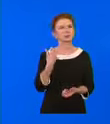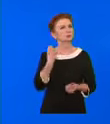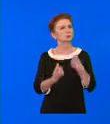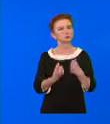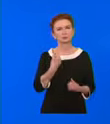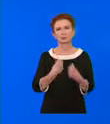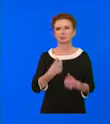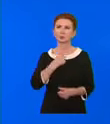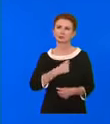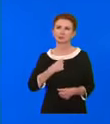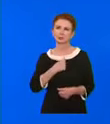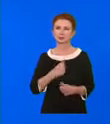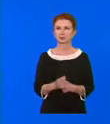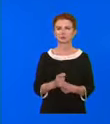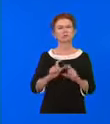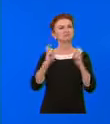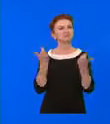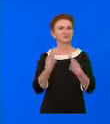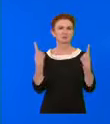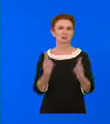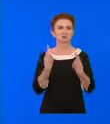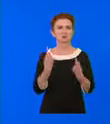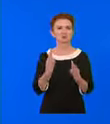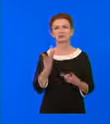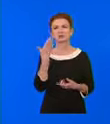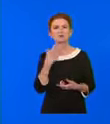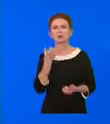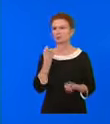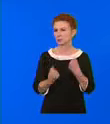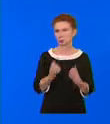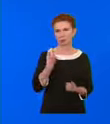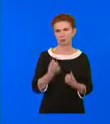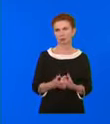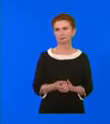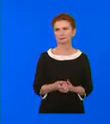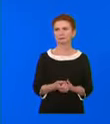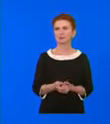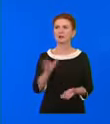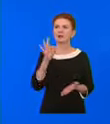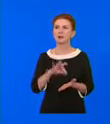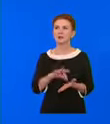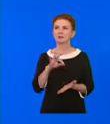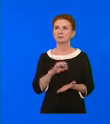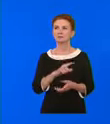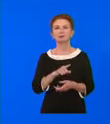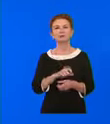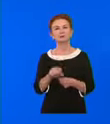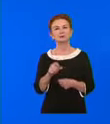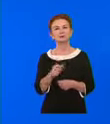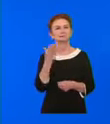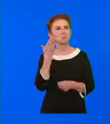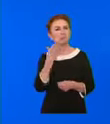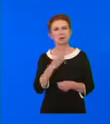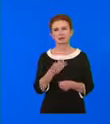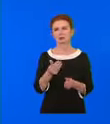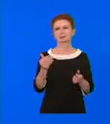doświadczenie. Cała ta sytuacja jest mocno obciążająca psychicznie, ale na pewno jest bardzo głęboki sens